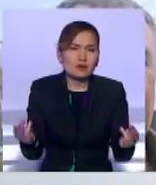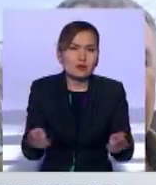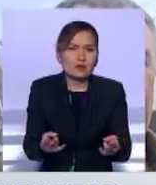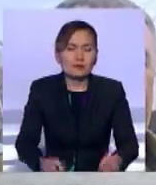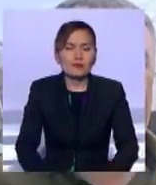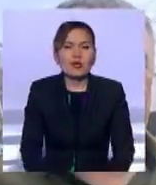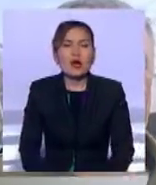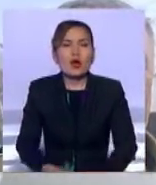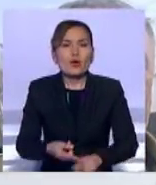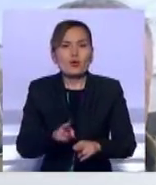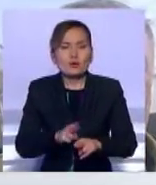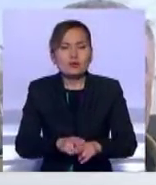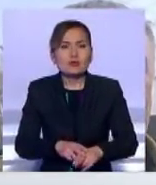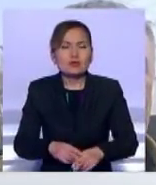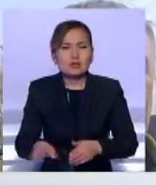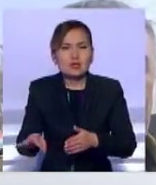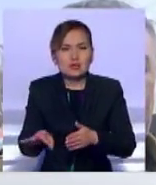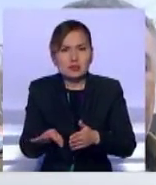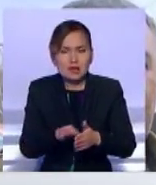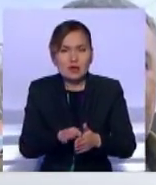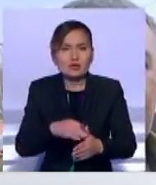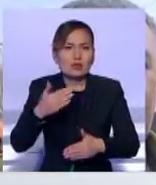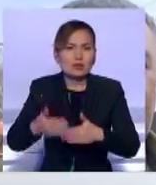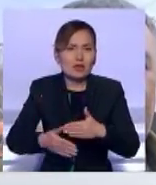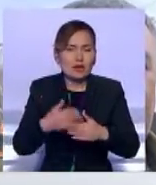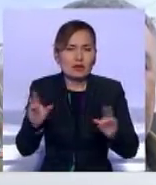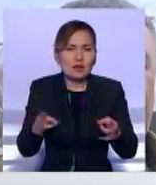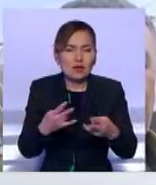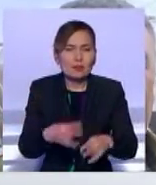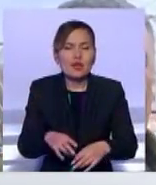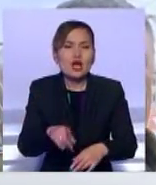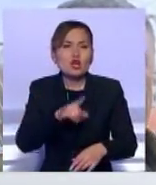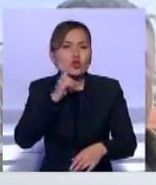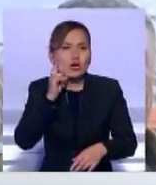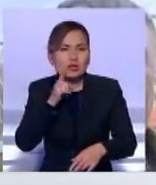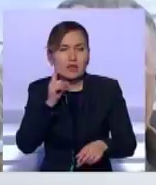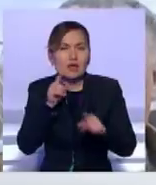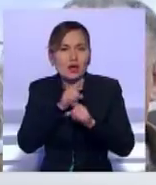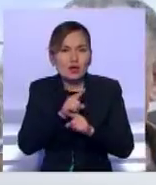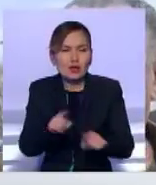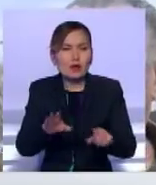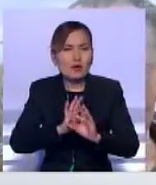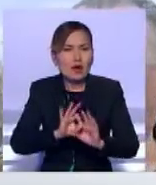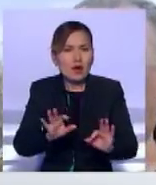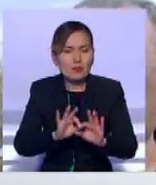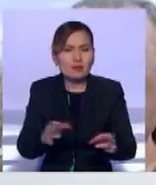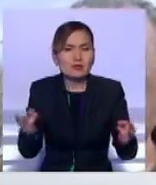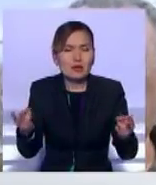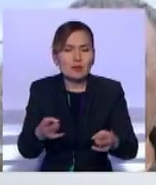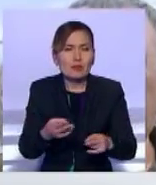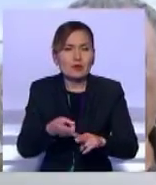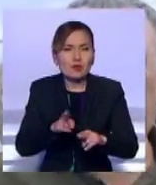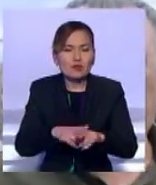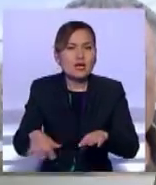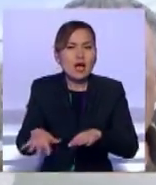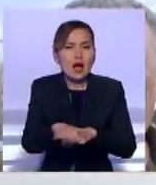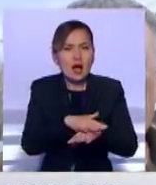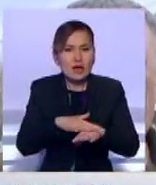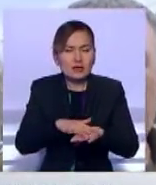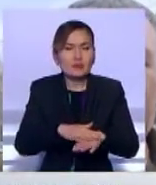Қазір бірден қылмыстық жауапкершілікке тартуға болмайды. Алдымен жастар арасында түсіндірме жұмыстарын жүргізу қажет. Бұл мәселеге қоғам дайын